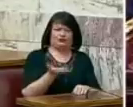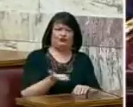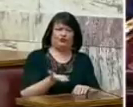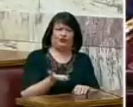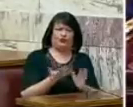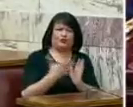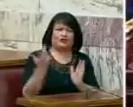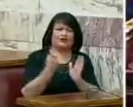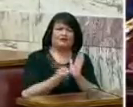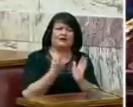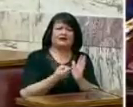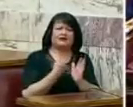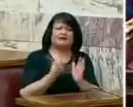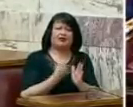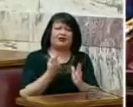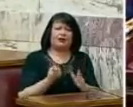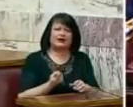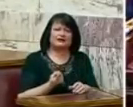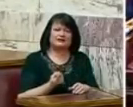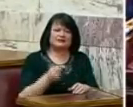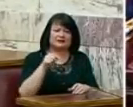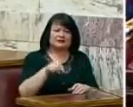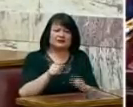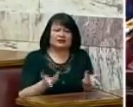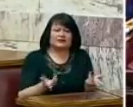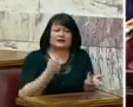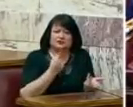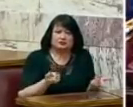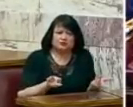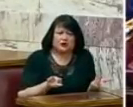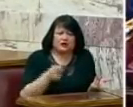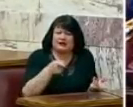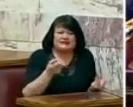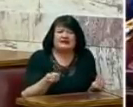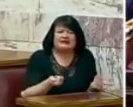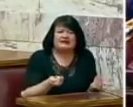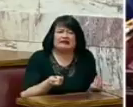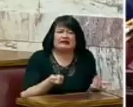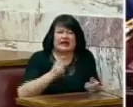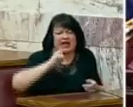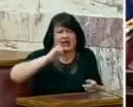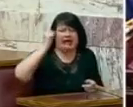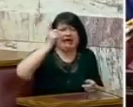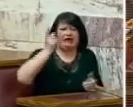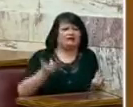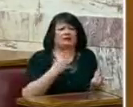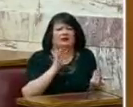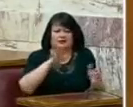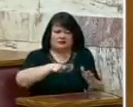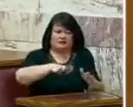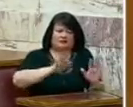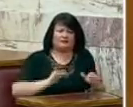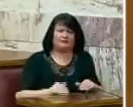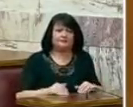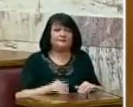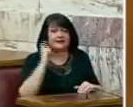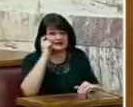δεμά μου. Κατέβασε το χεράκι. Μόλις άκουσε το όνομά σου. Πάπ. Κάτω. Λοιπόν. Φαντάσου λοιπόν, Αντρέα, να βγαίνει στη